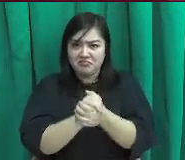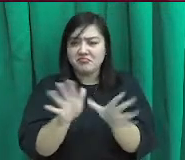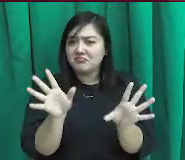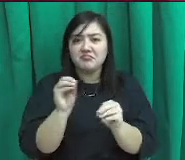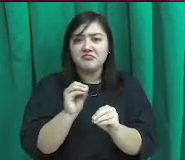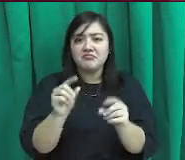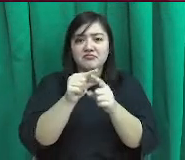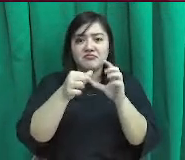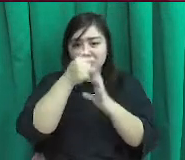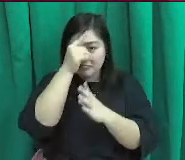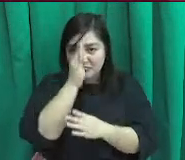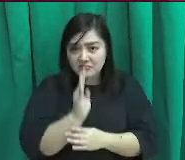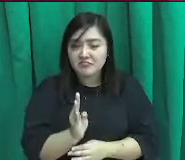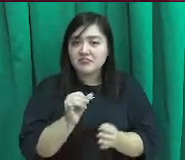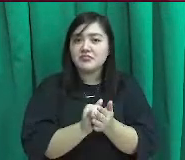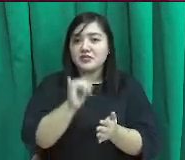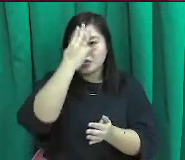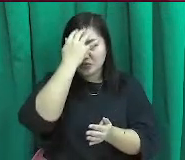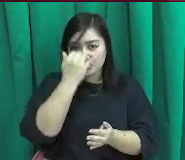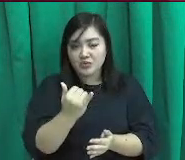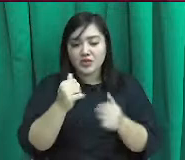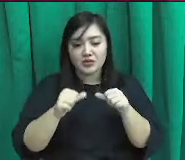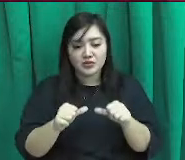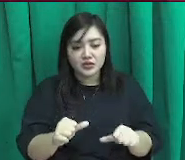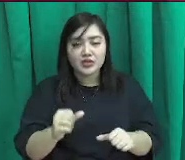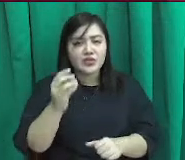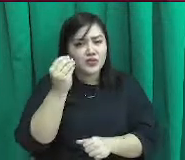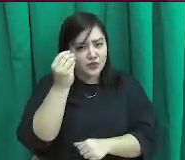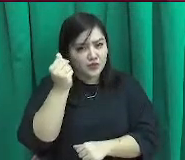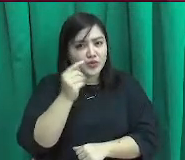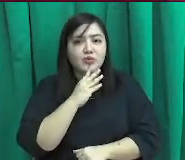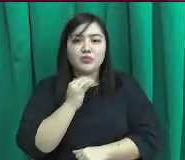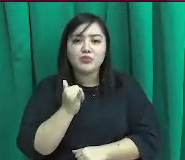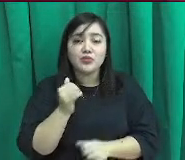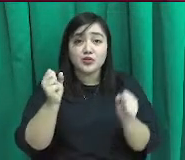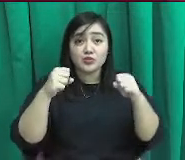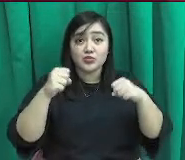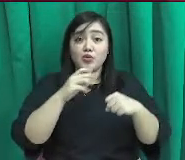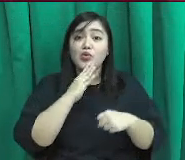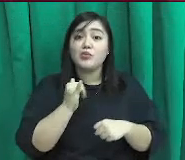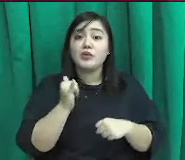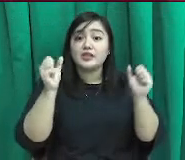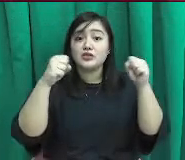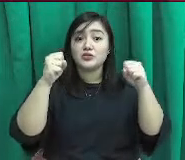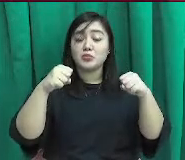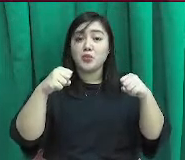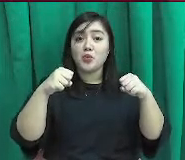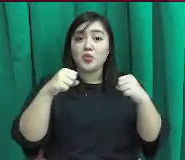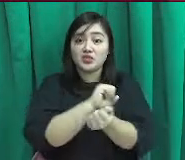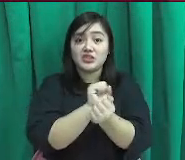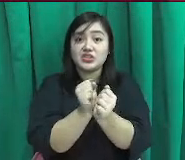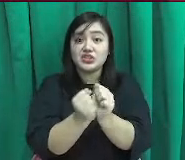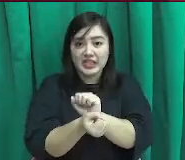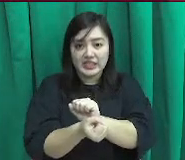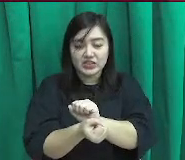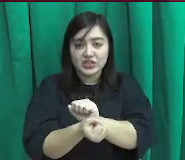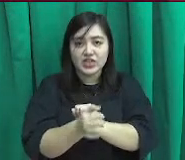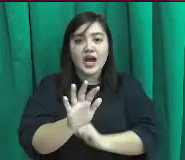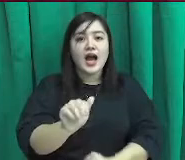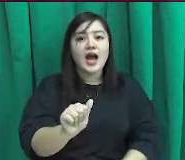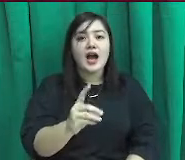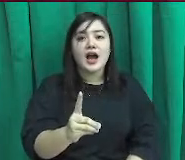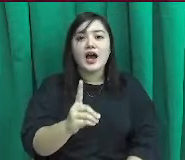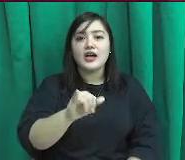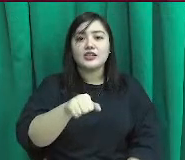pwedeng maitanggi yun. Yeah. Nandun doon pa rin yung adjustment period. Kaya nga, yun yung sinasabi ko po para sa bawat isa sa atin, mga kapatid eh. Hindi nawawalan